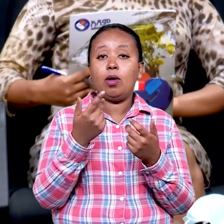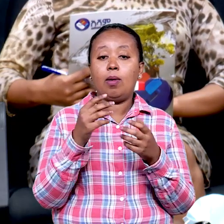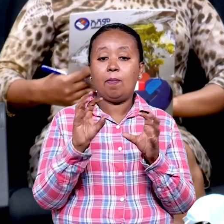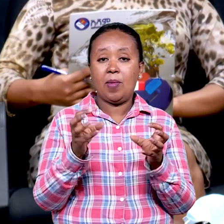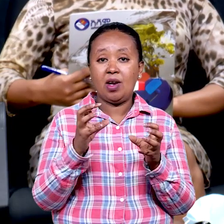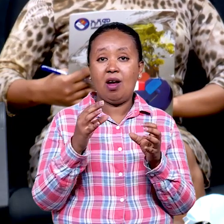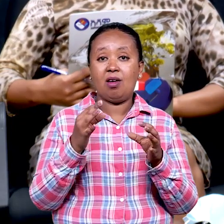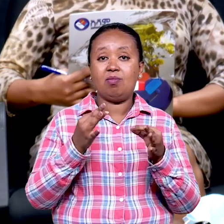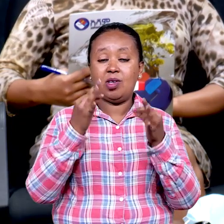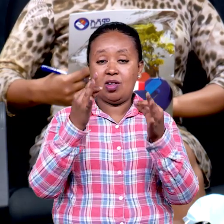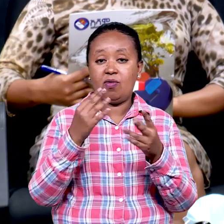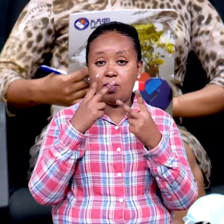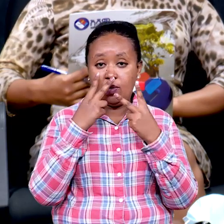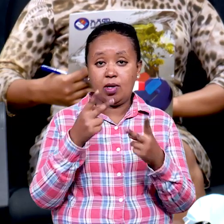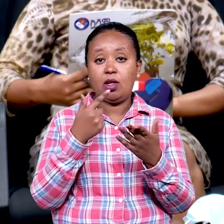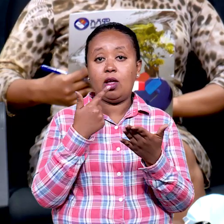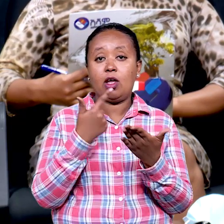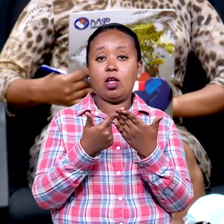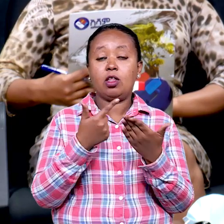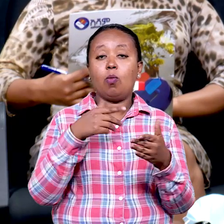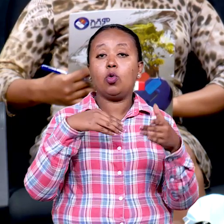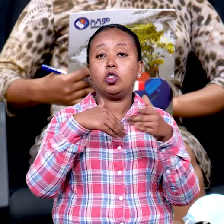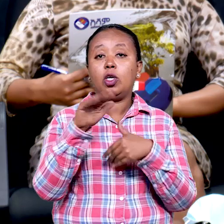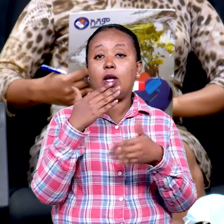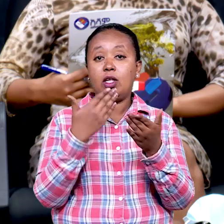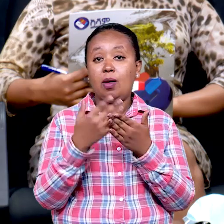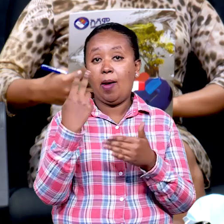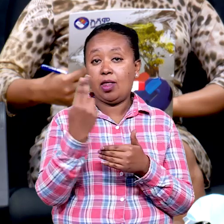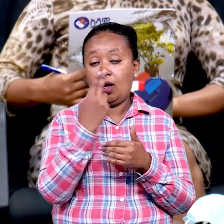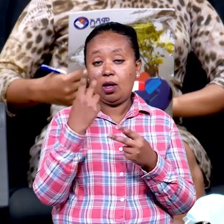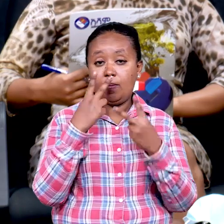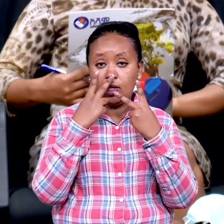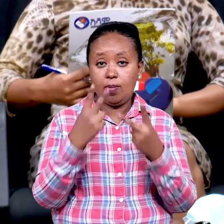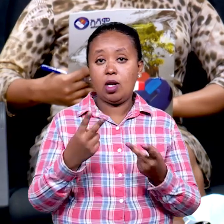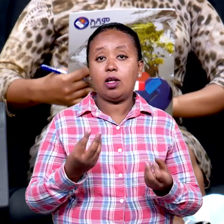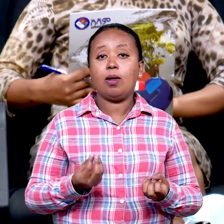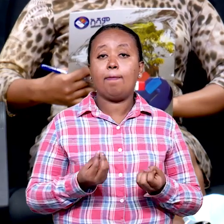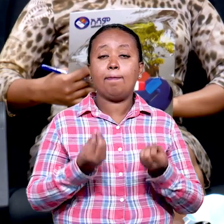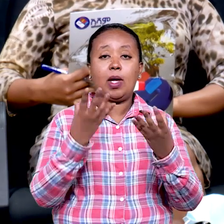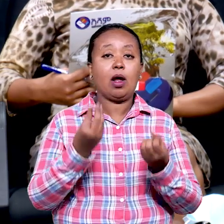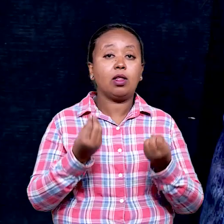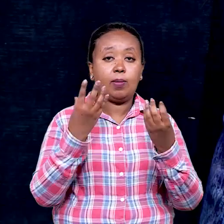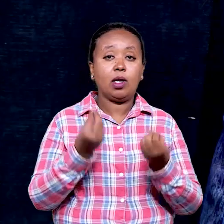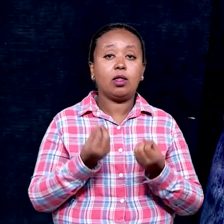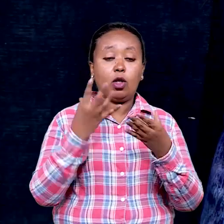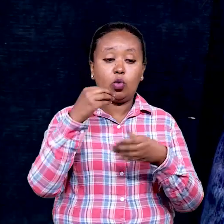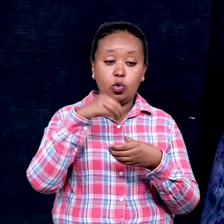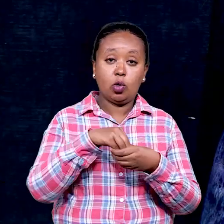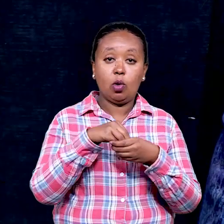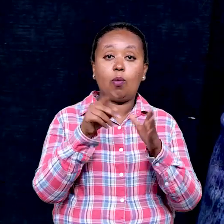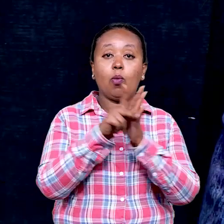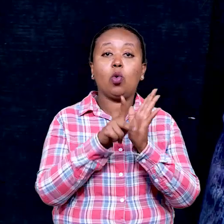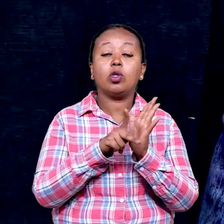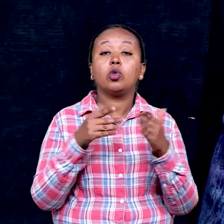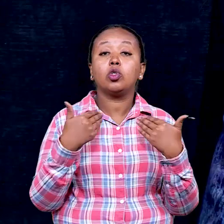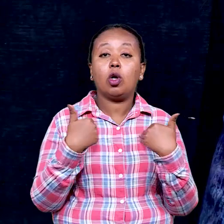ኢንጌጅመንት በተመለከተ፣ ከዛም ውጪ የገንዘብ አጠቃቀም በተመለከተ በርካታ የውስጣዊ ፖሊሲዎች